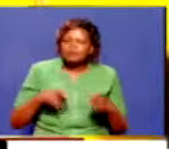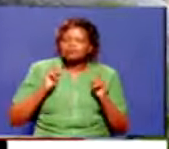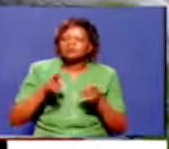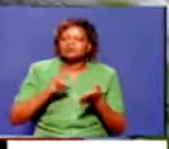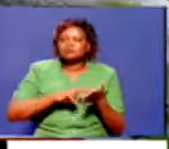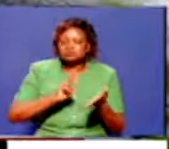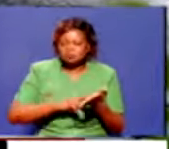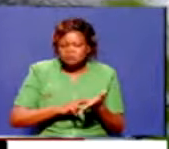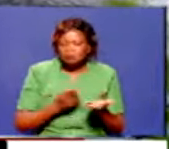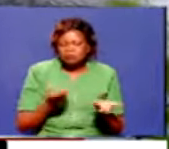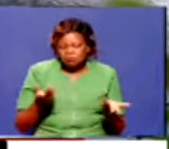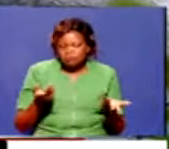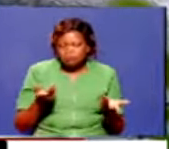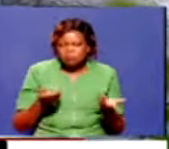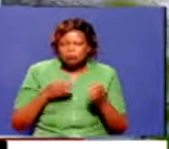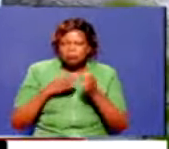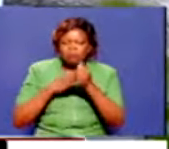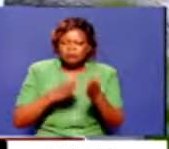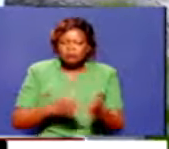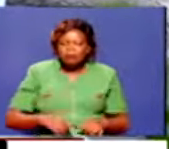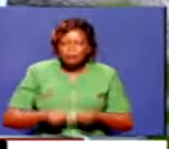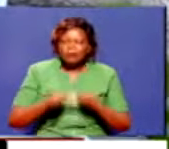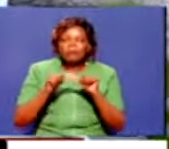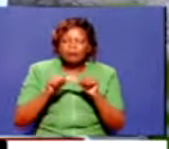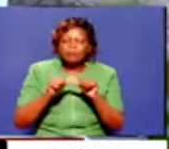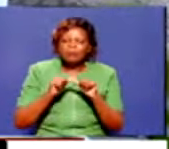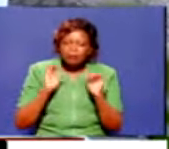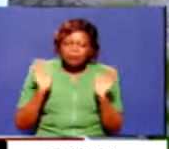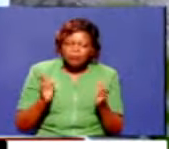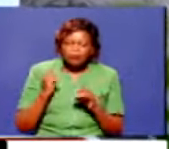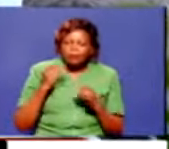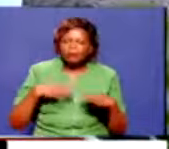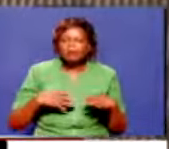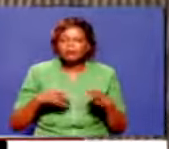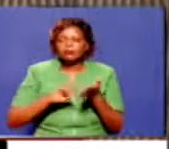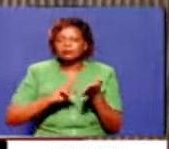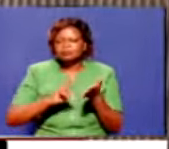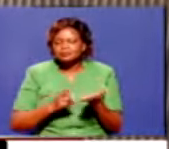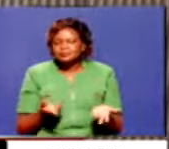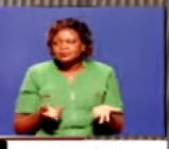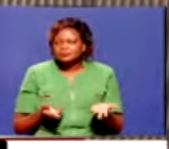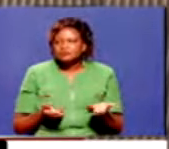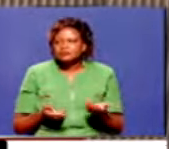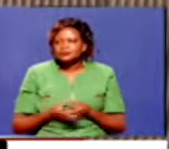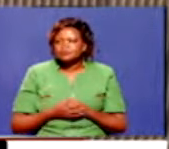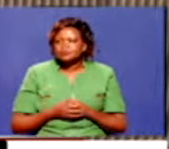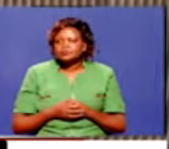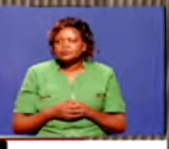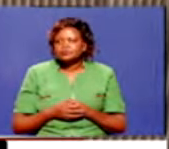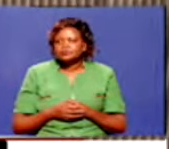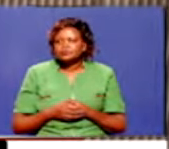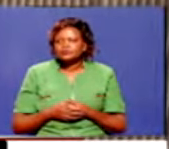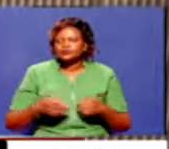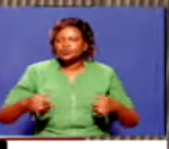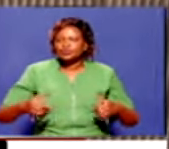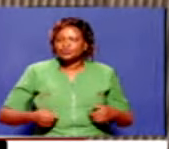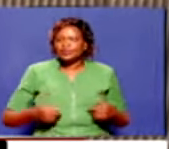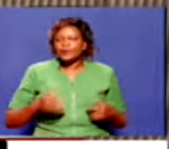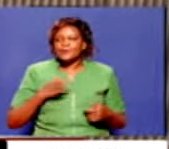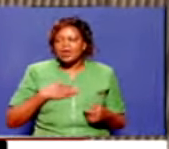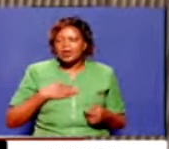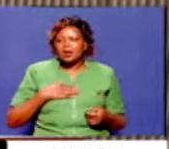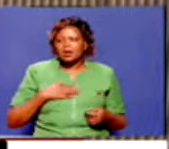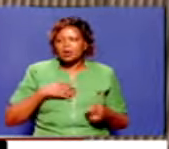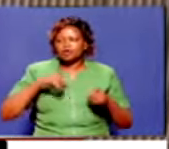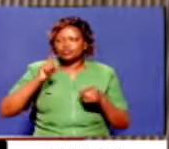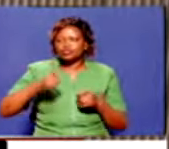mpikaji kura. Viongozi wanaendelea kuwarai wa Kenya kujiandikisha. Tejire tuko naye ni vijana wetu watokee, na hiyo